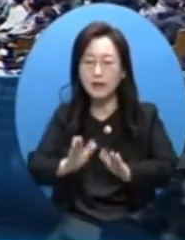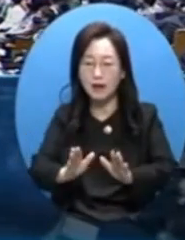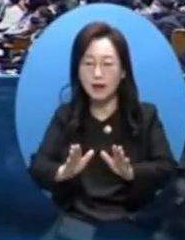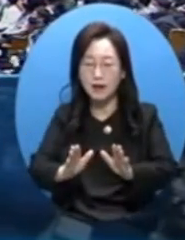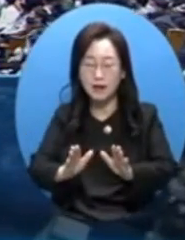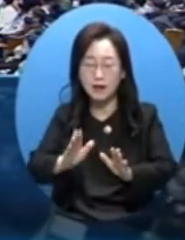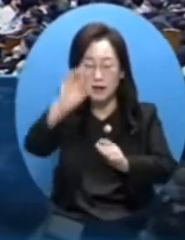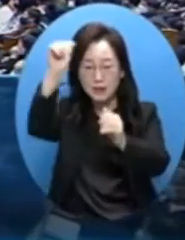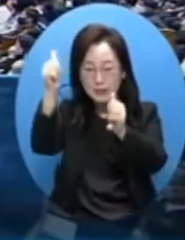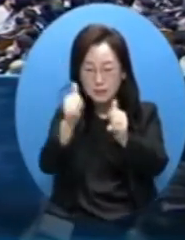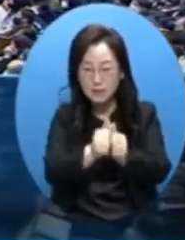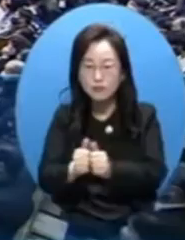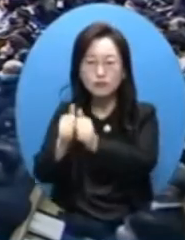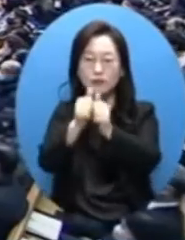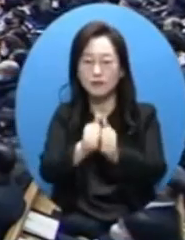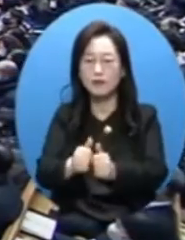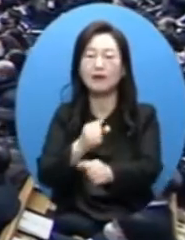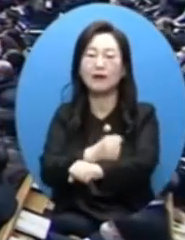임마누엘이라 하리라.